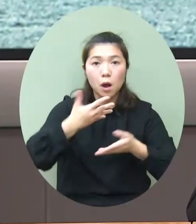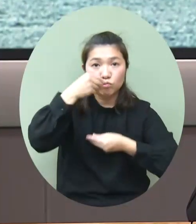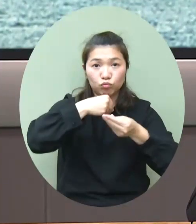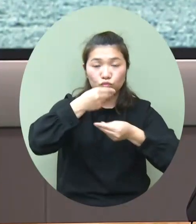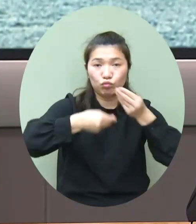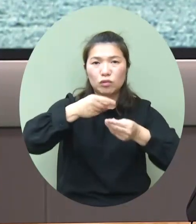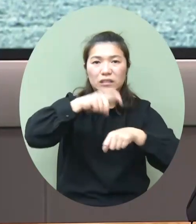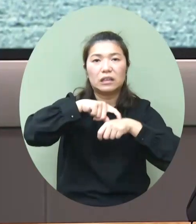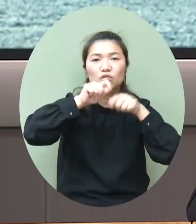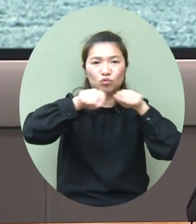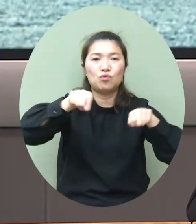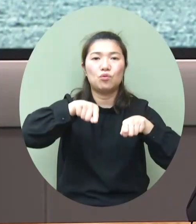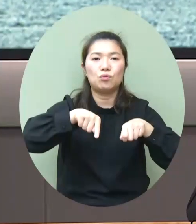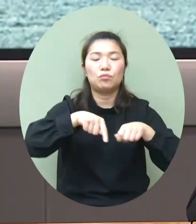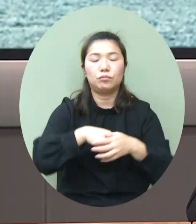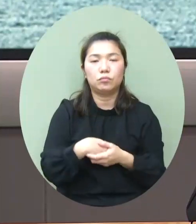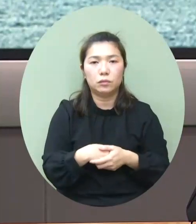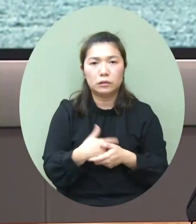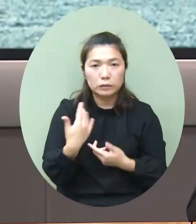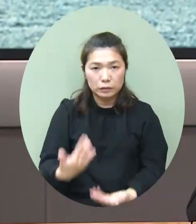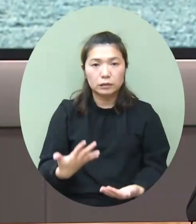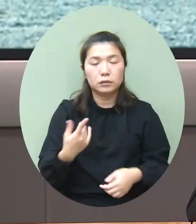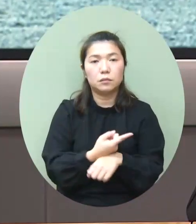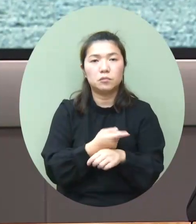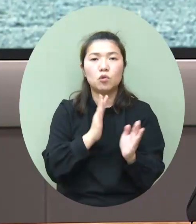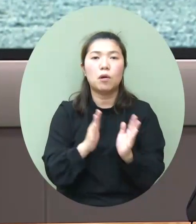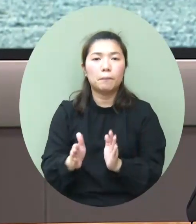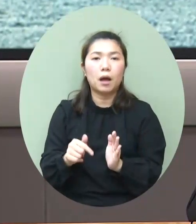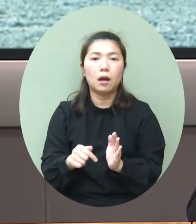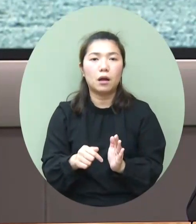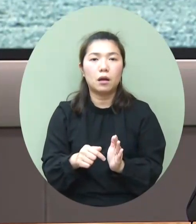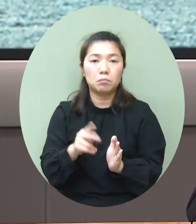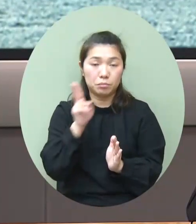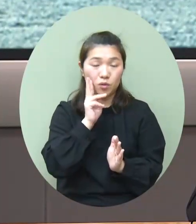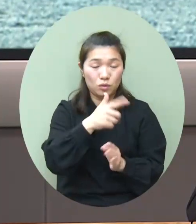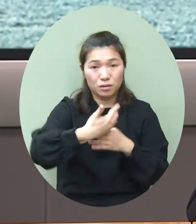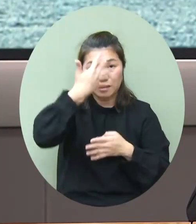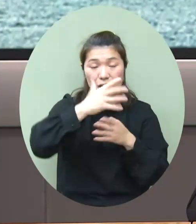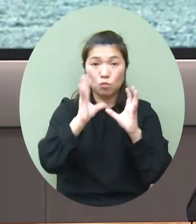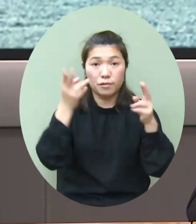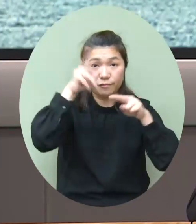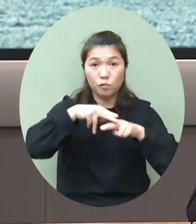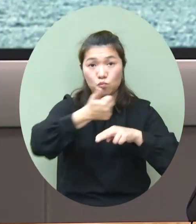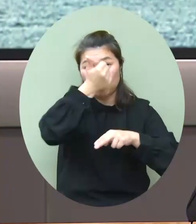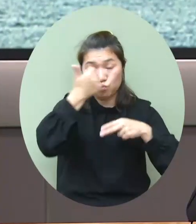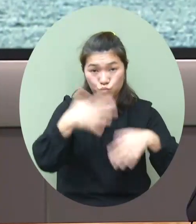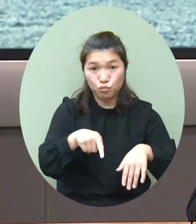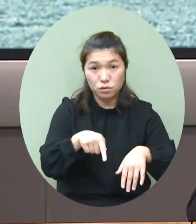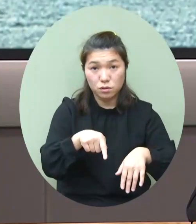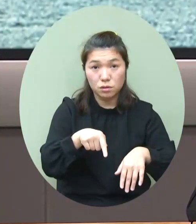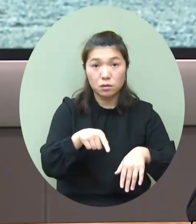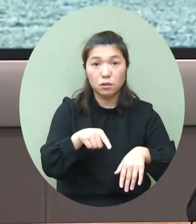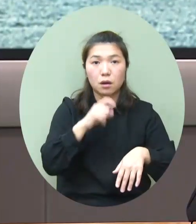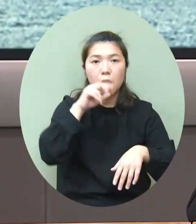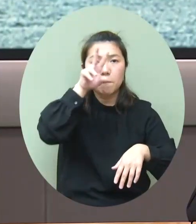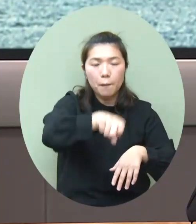播，或者是传播已经持续了一段时间。现实我们的安排是，如果大厦围封